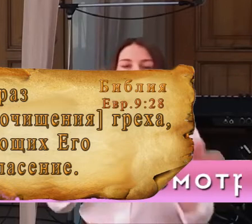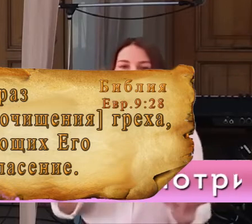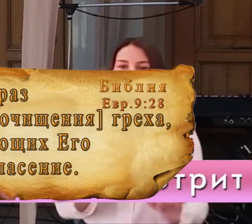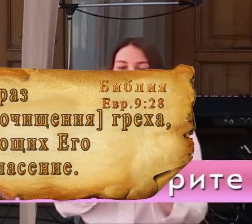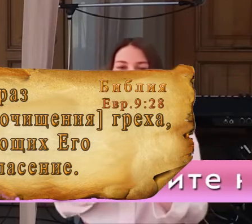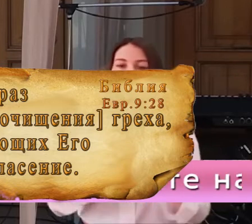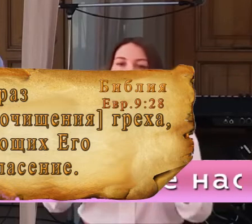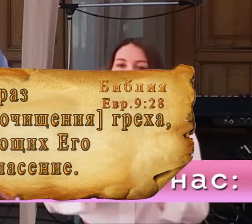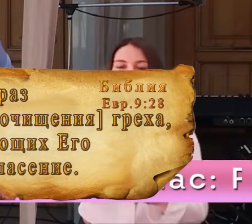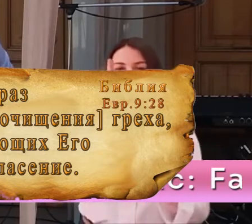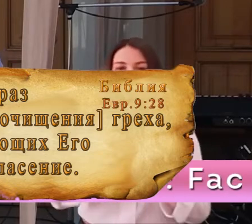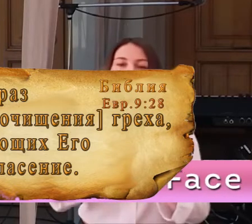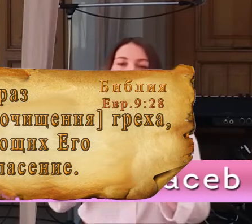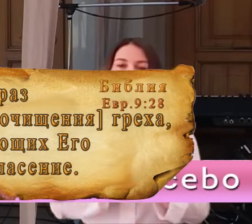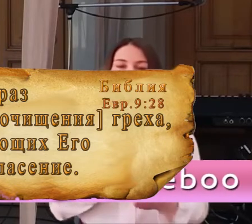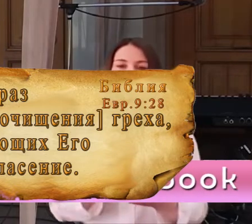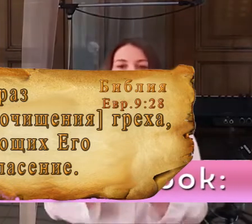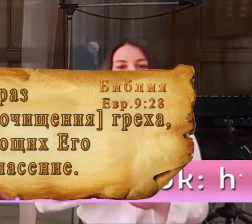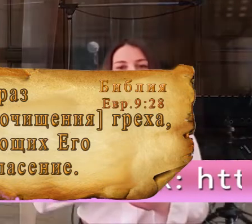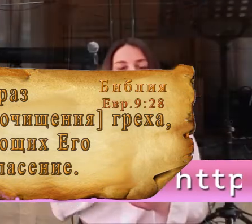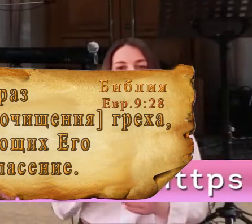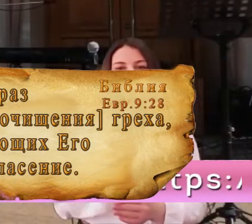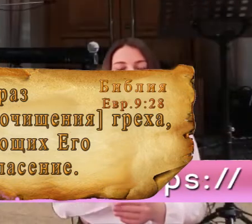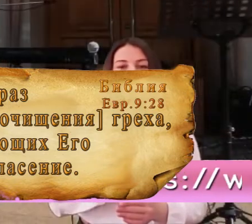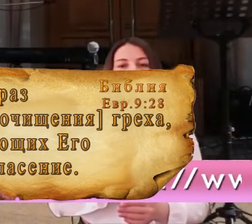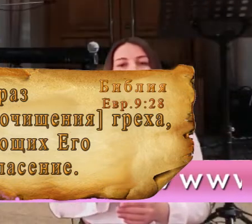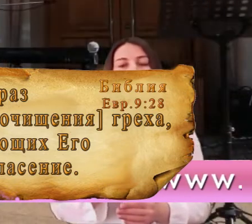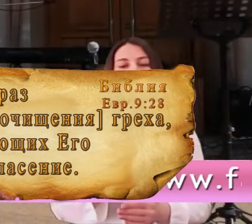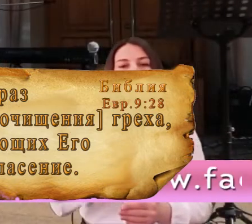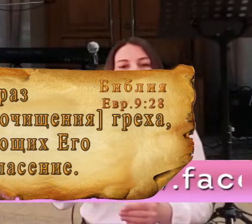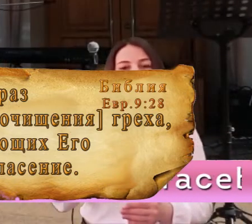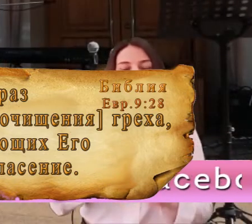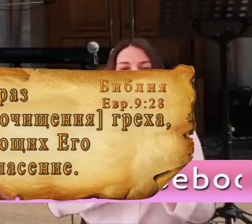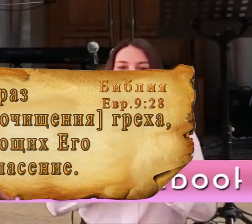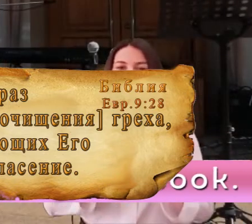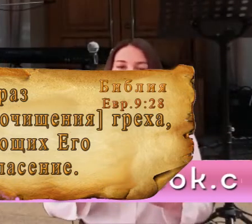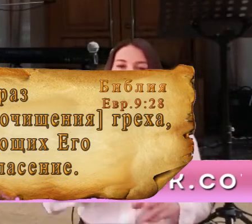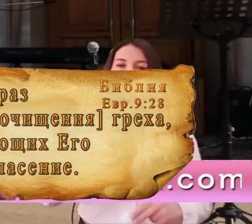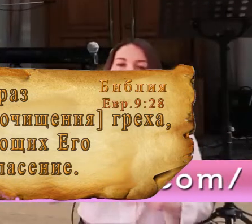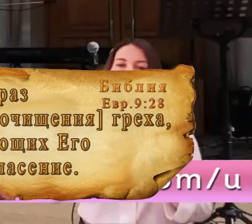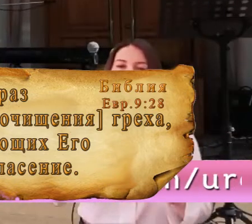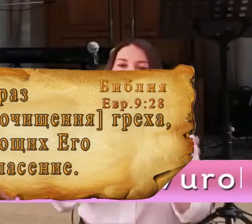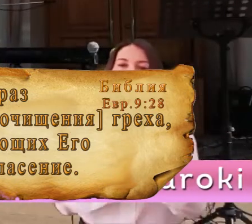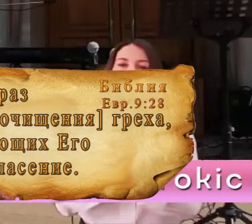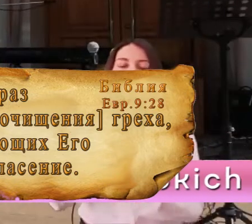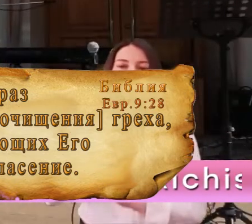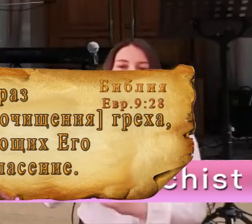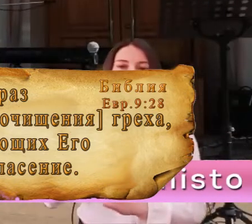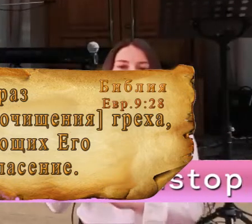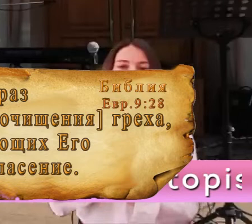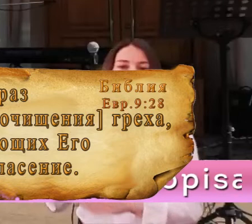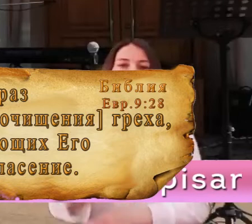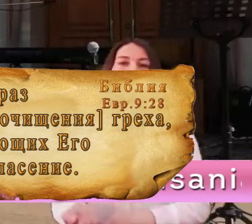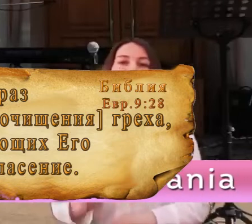дорогие друзья, все те, кто слышит этот текст Священного Писания, обратите внимание, что Христос второй раз явится